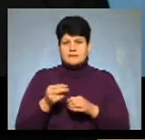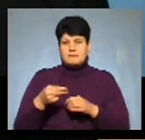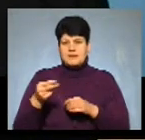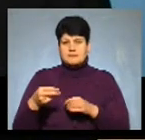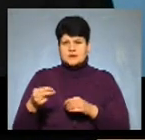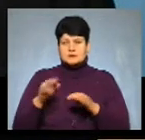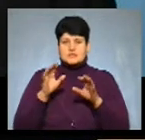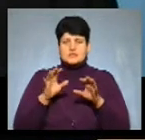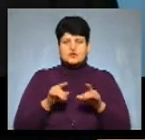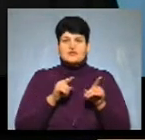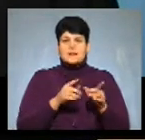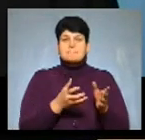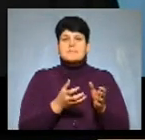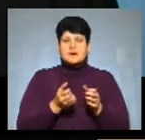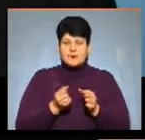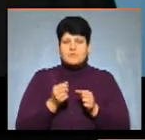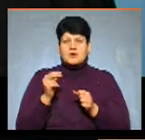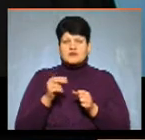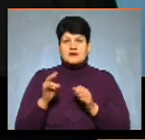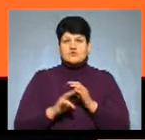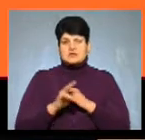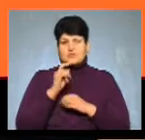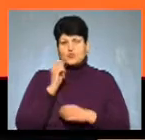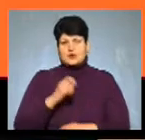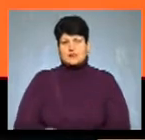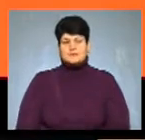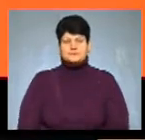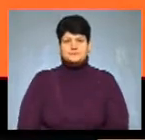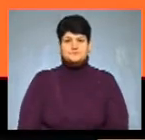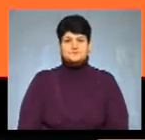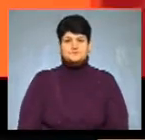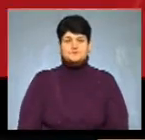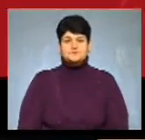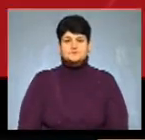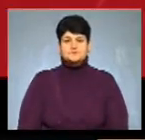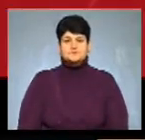підписувати статут про те, що вони приймаються в Православну Церкву України.